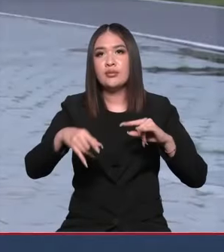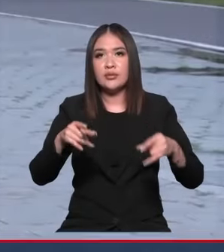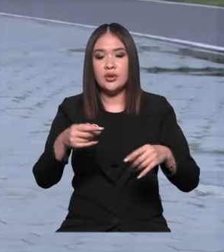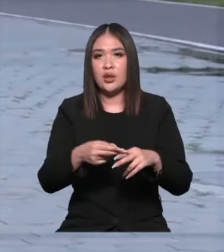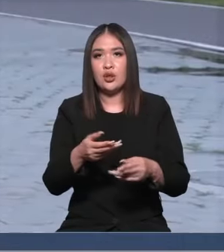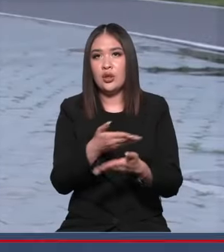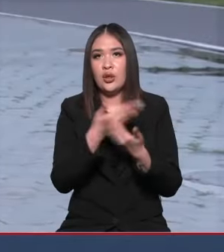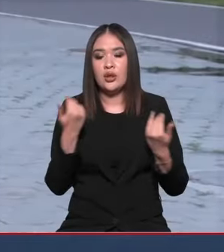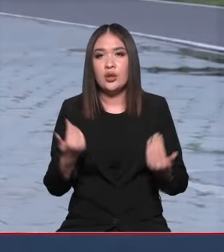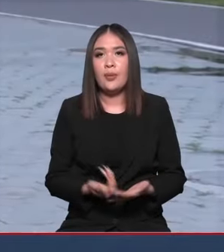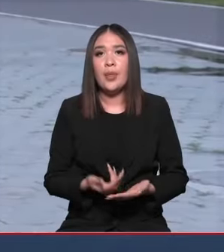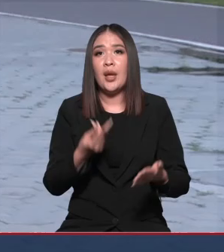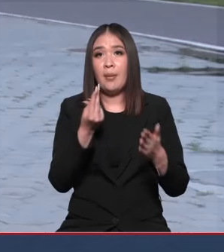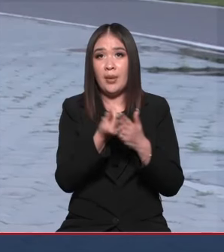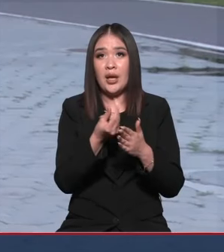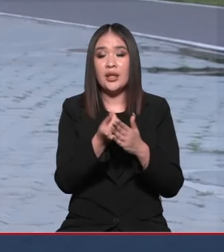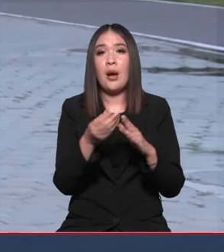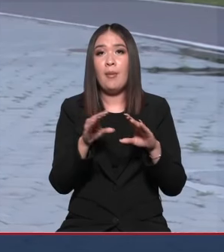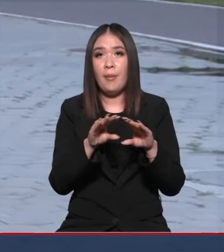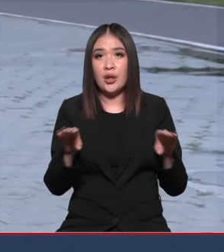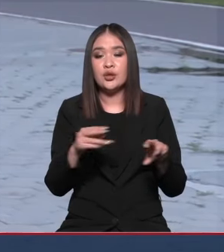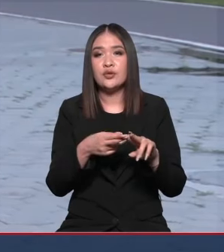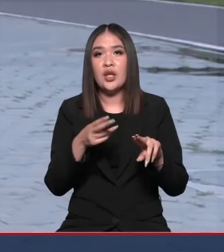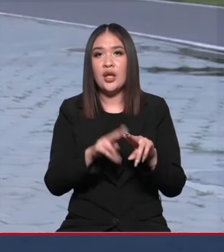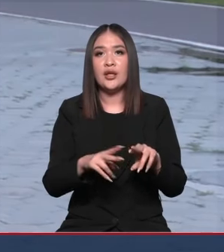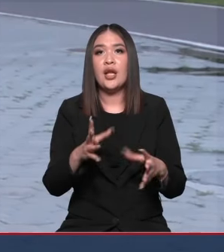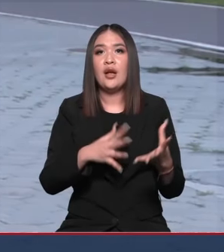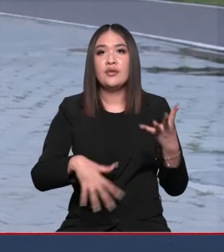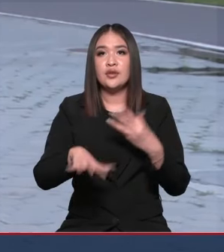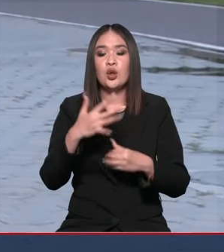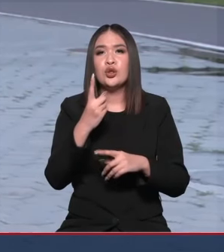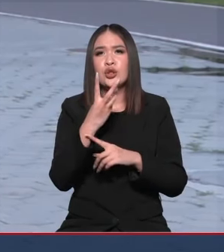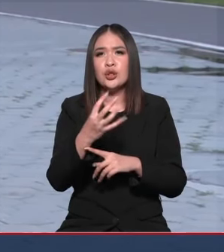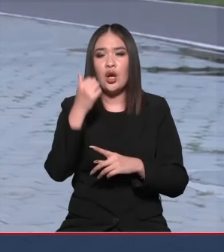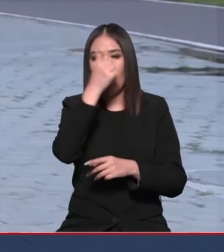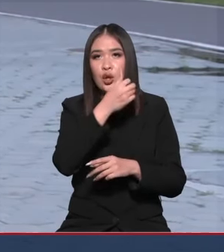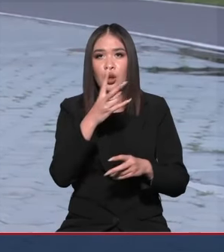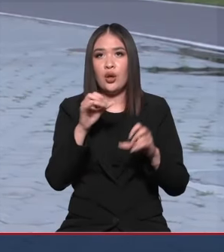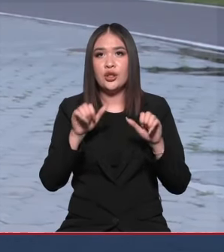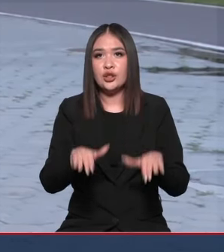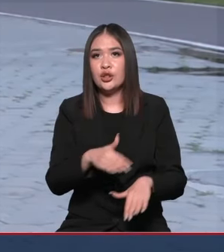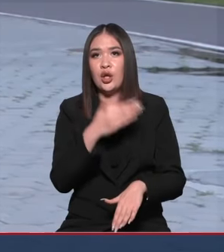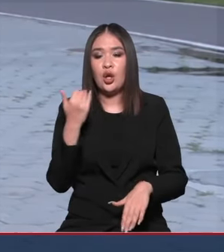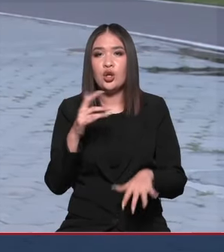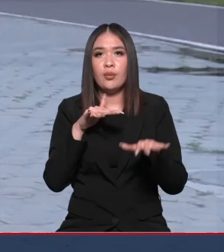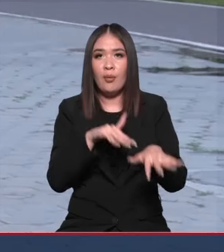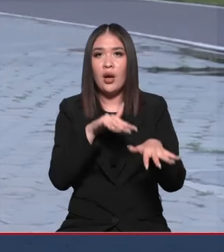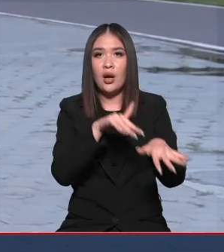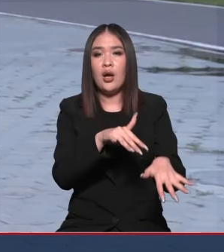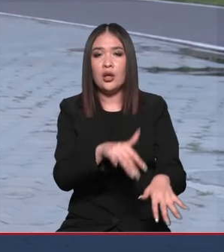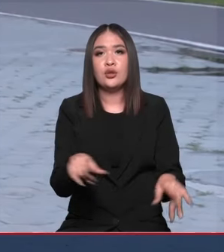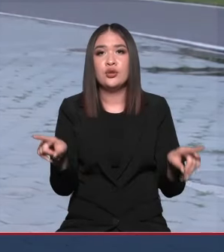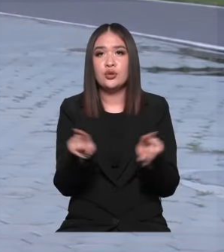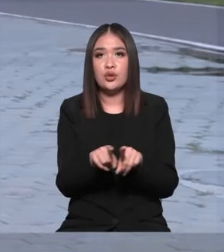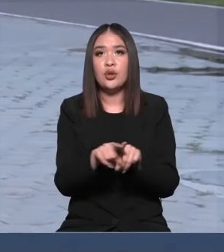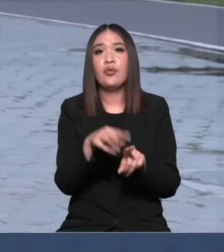нужно признать, что платные парковки, действующие в столице уже несколько лет, так и не решили проблему заторов на дорогах. Это тоже